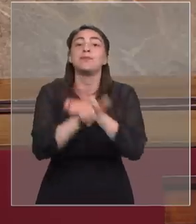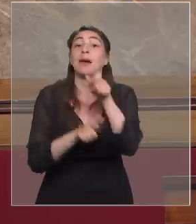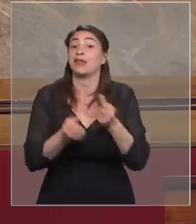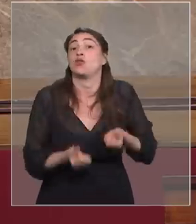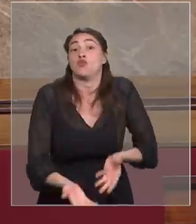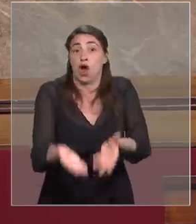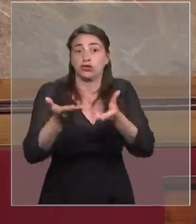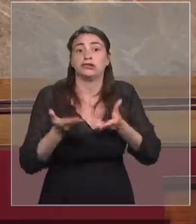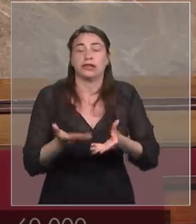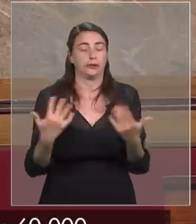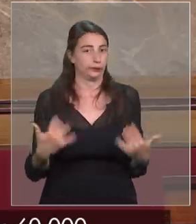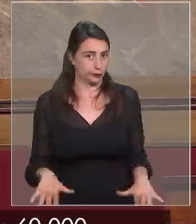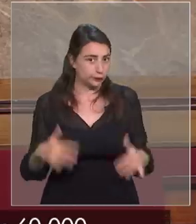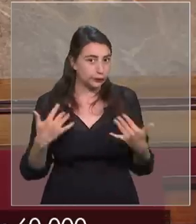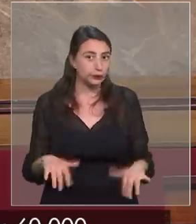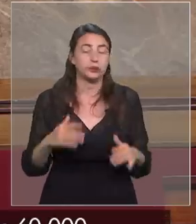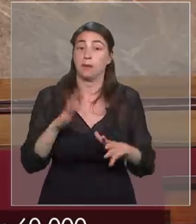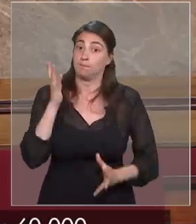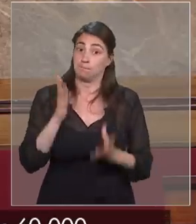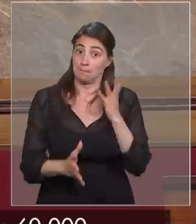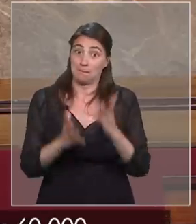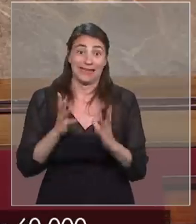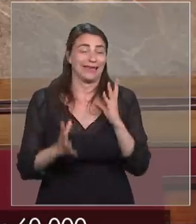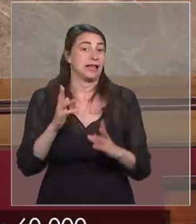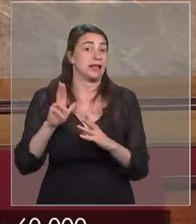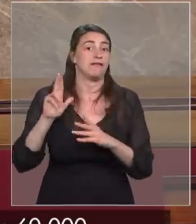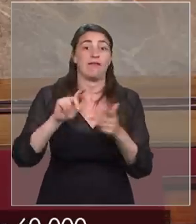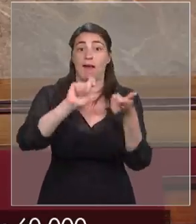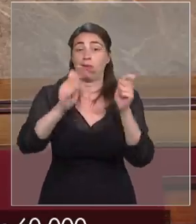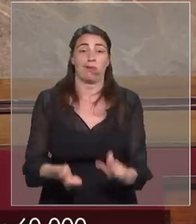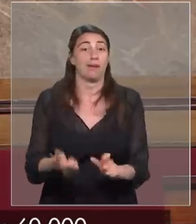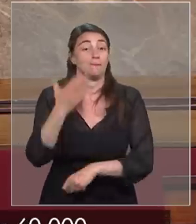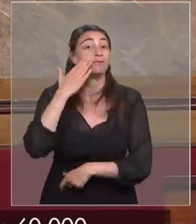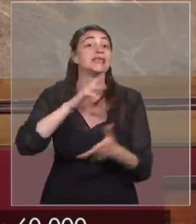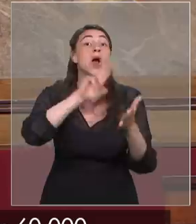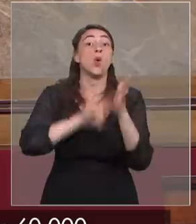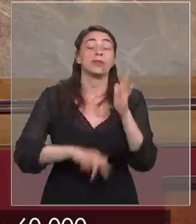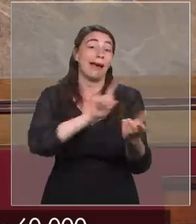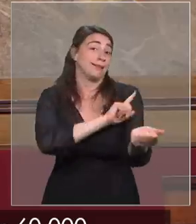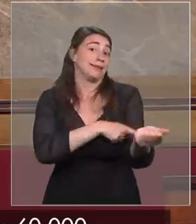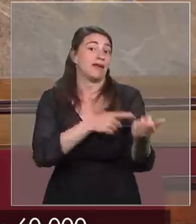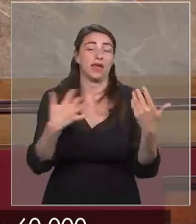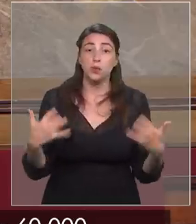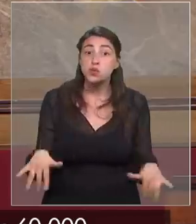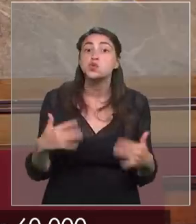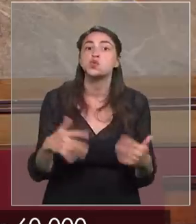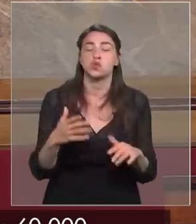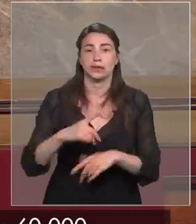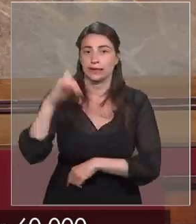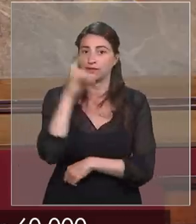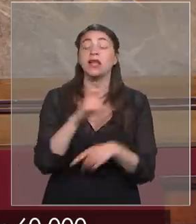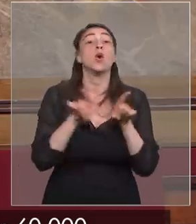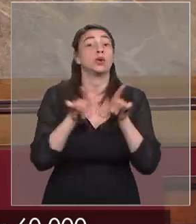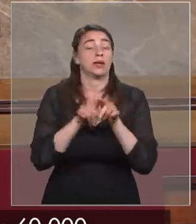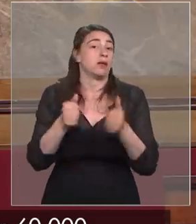d'être menacés par les pénalités de rupture importantes en cas de changement de contrat d'énergie. Par ailleurs, de nombreux